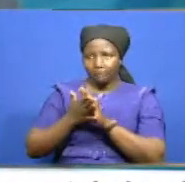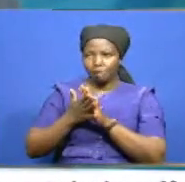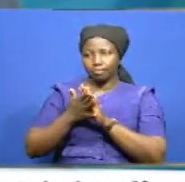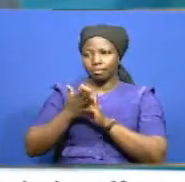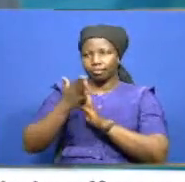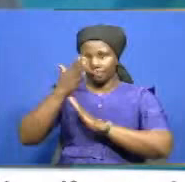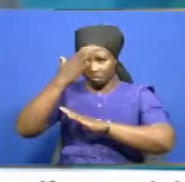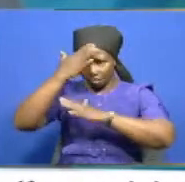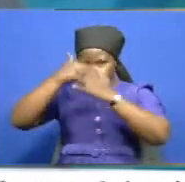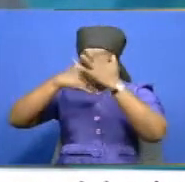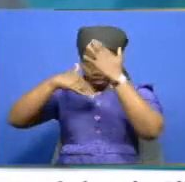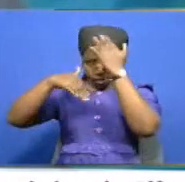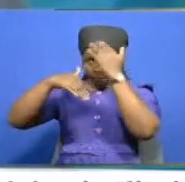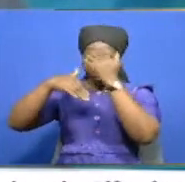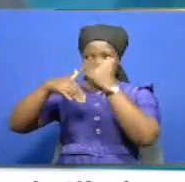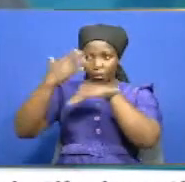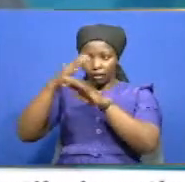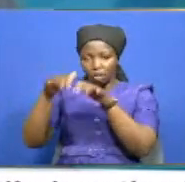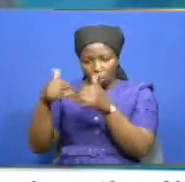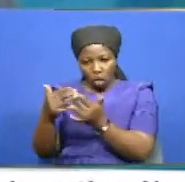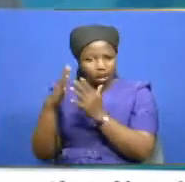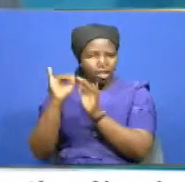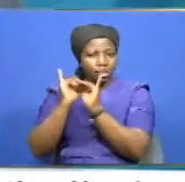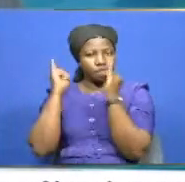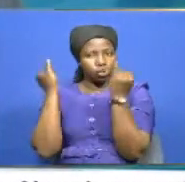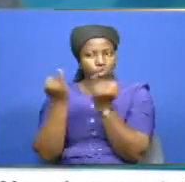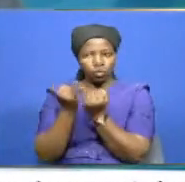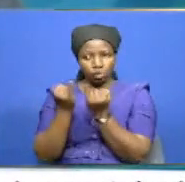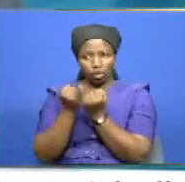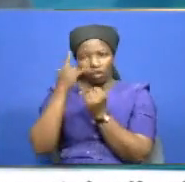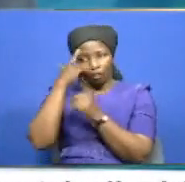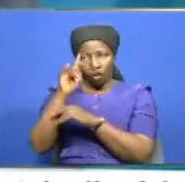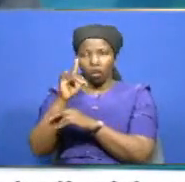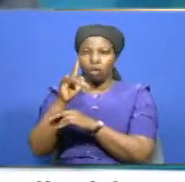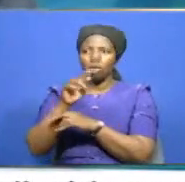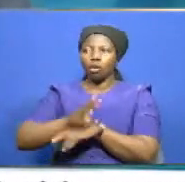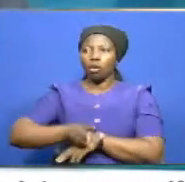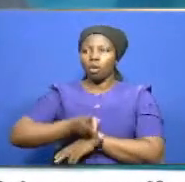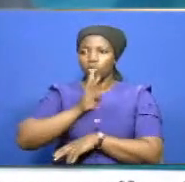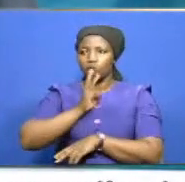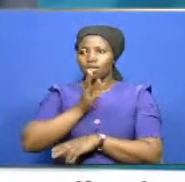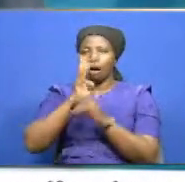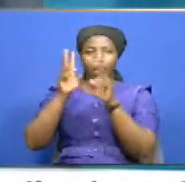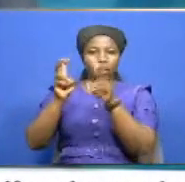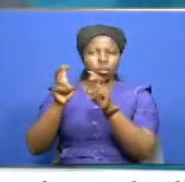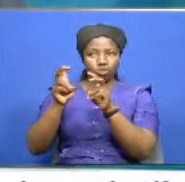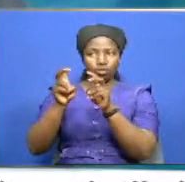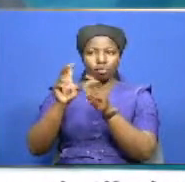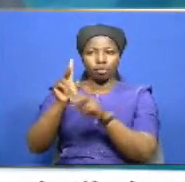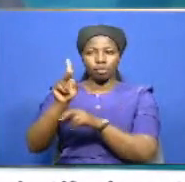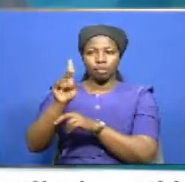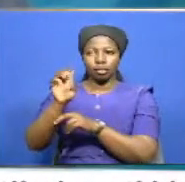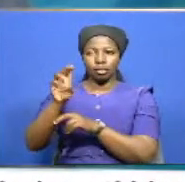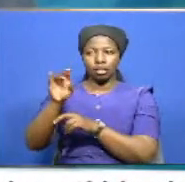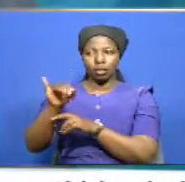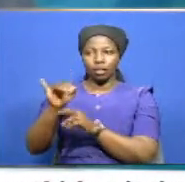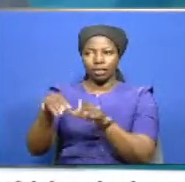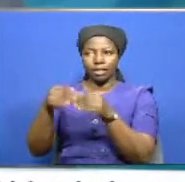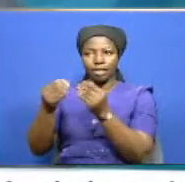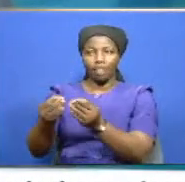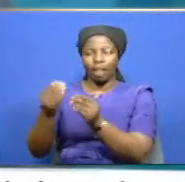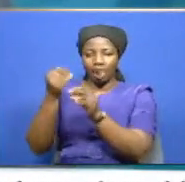uhandisi wa ya maji. Na hiyo inaonyesha KEWI ikapewa kazi ya kufanya utafiti